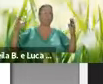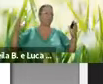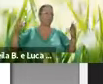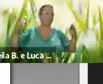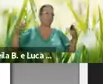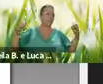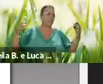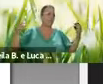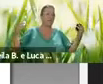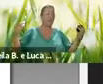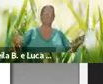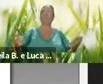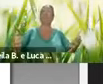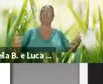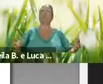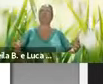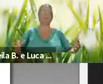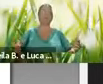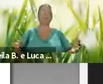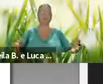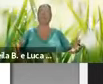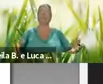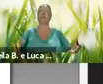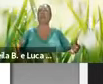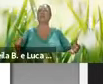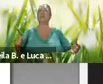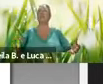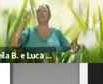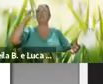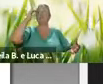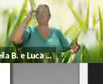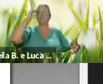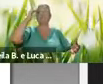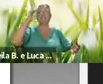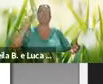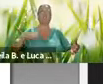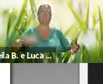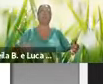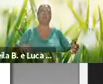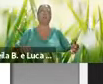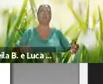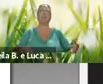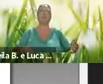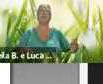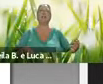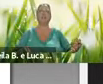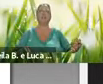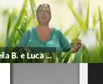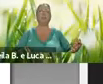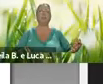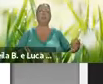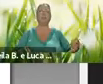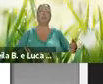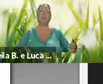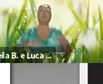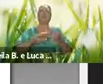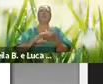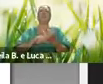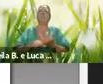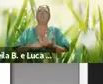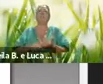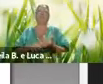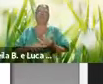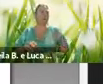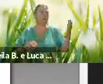quello che il mondo ti fa vedere, che sono cristallizzazioni mentali nel tempo o con